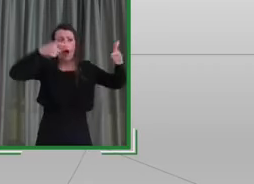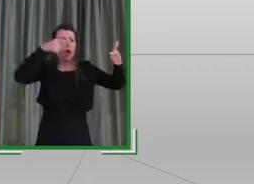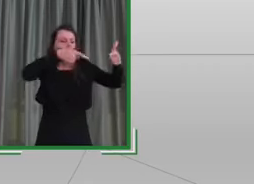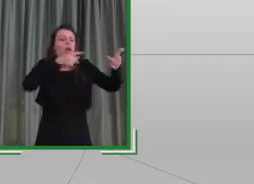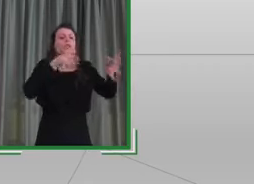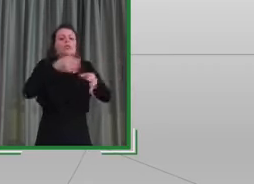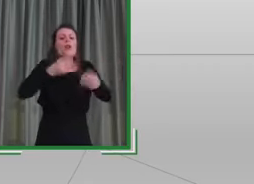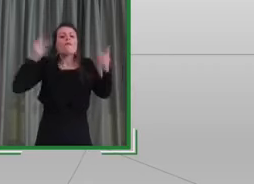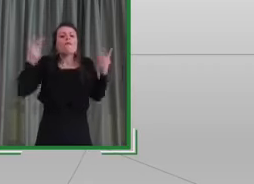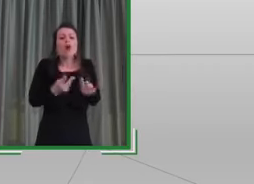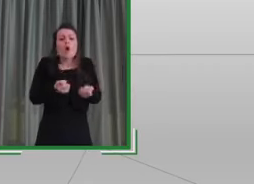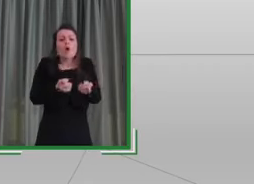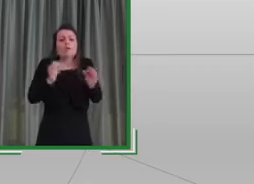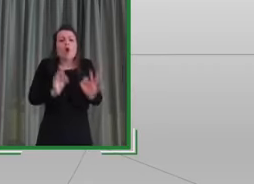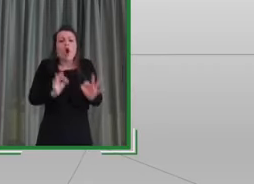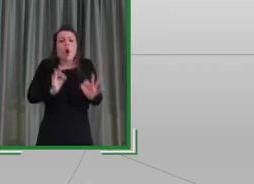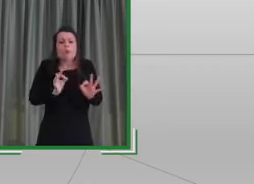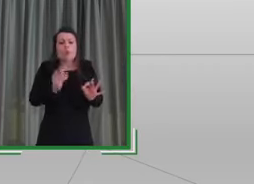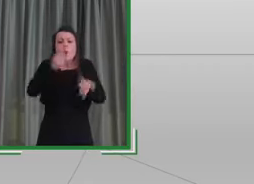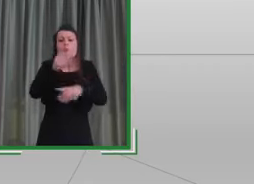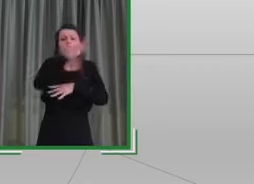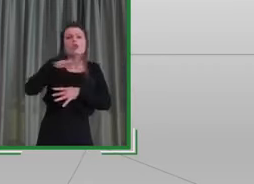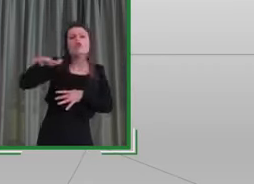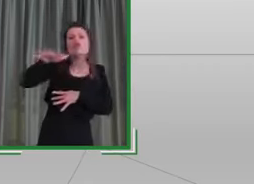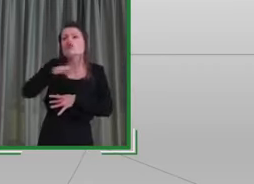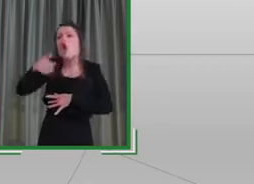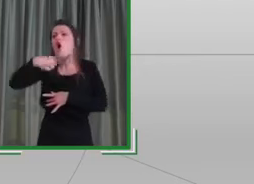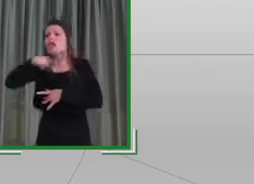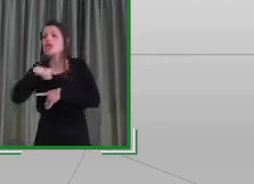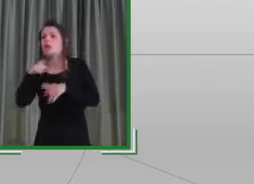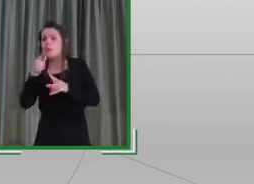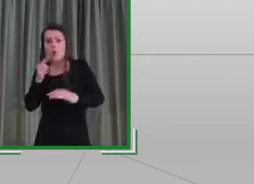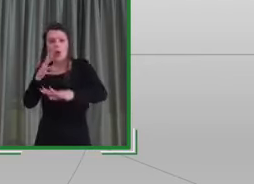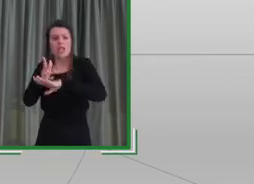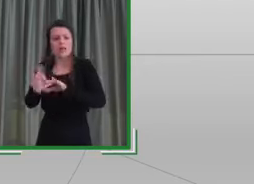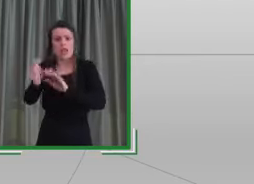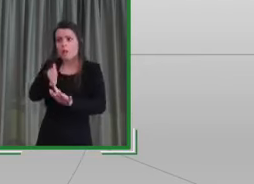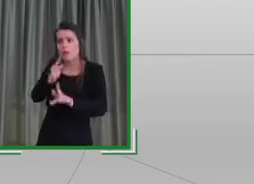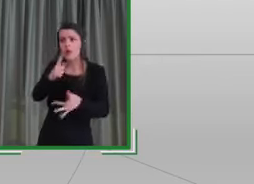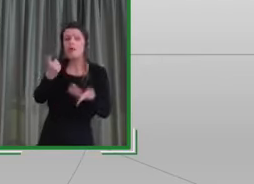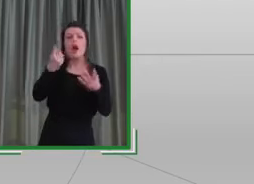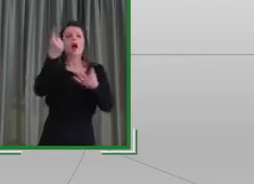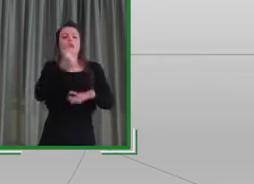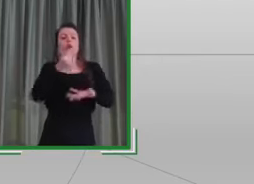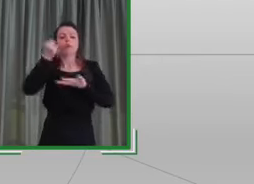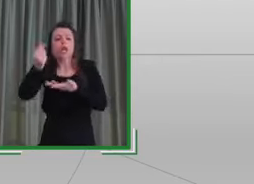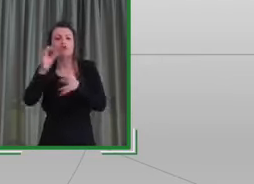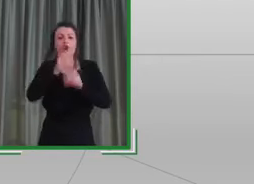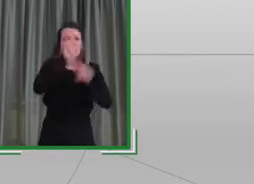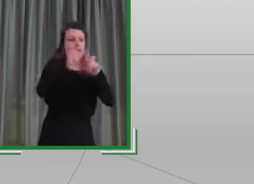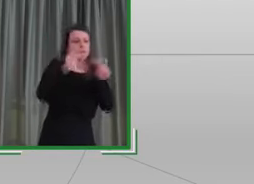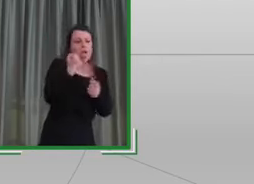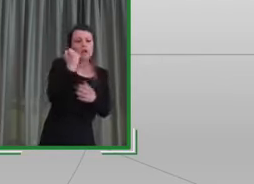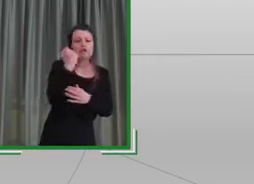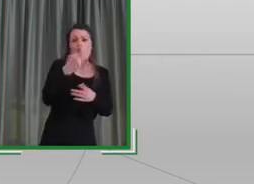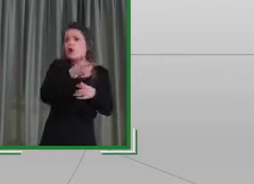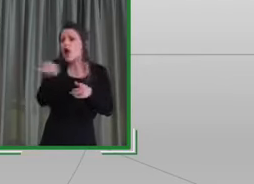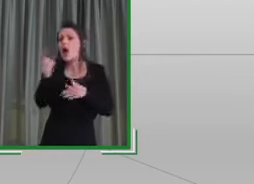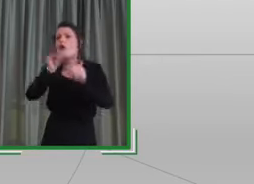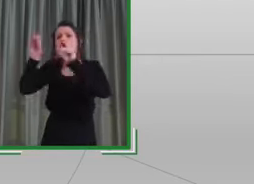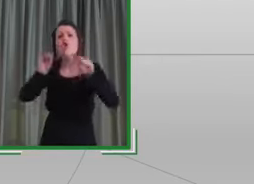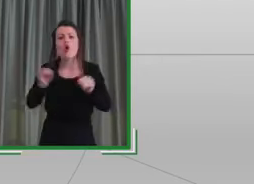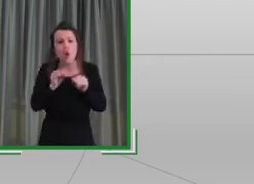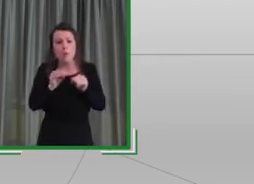possiamo intervenire prima dove possiamo spostare risorse dove possiamo spostare personale dove possiamo anticipare la crisi